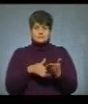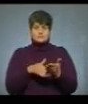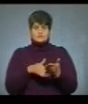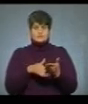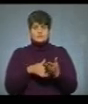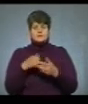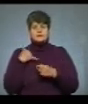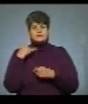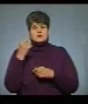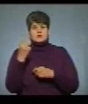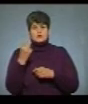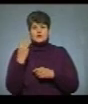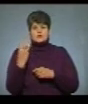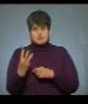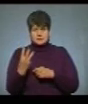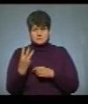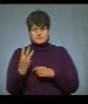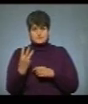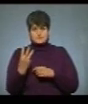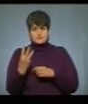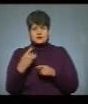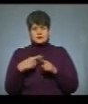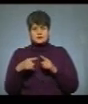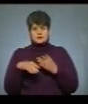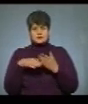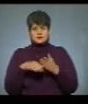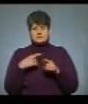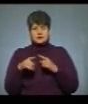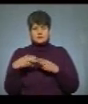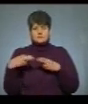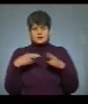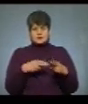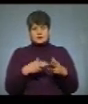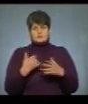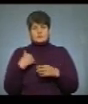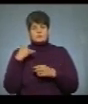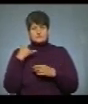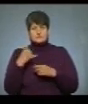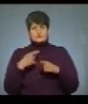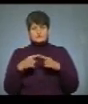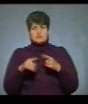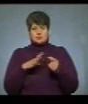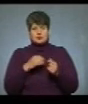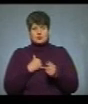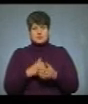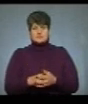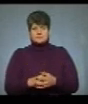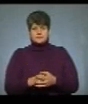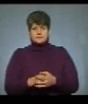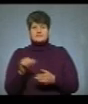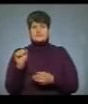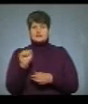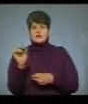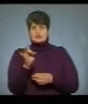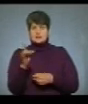набрали 103. Швидка рука. Приїхали роздва. Швидка рука приїхала, 15 хвилин швидка була. У Теребовлянському